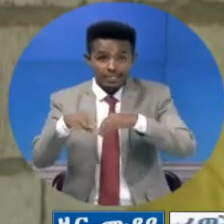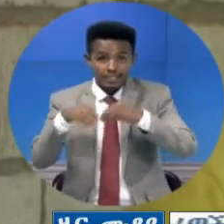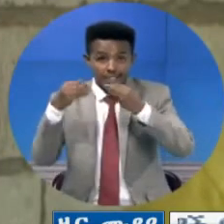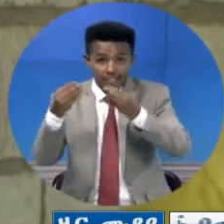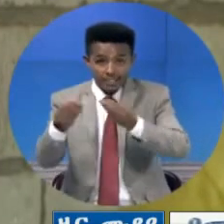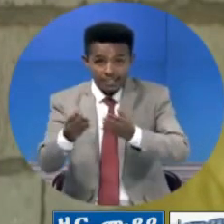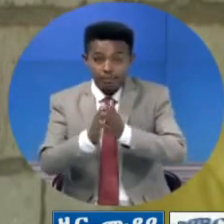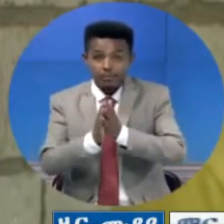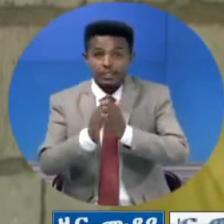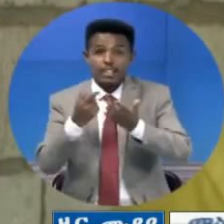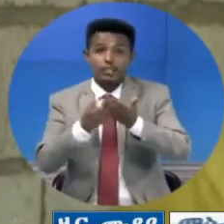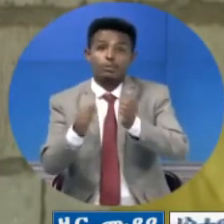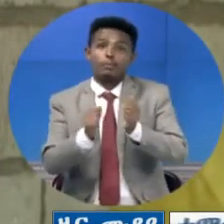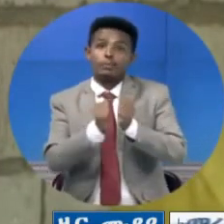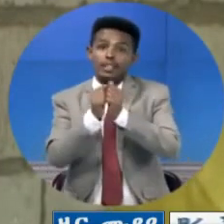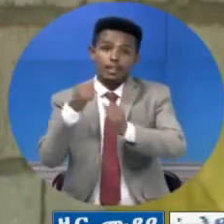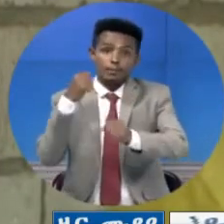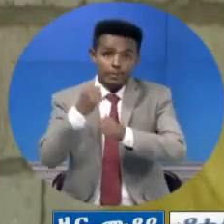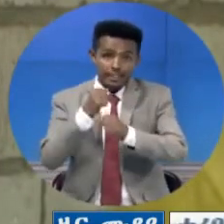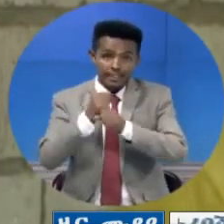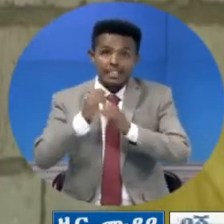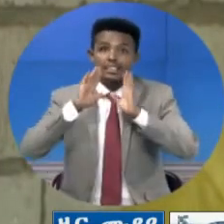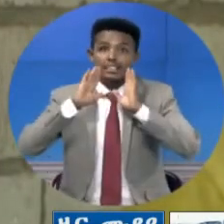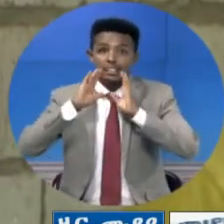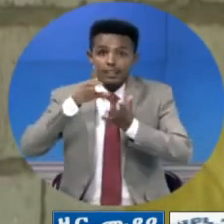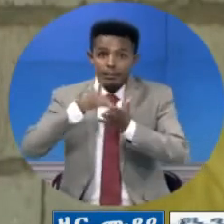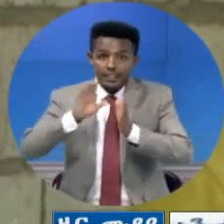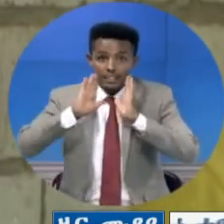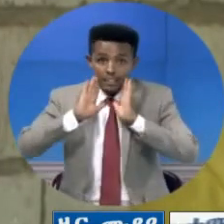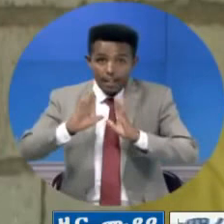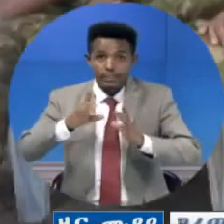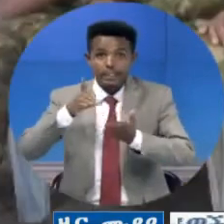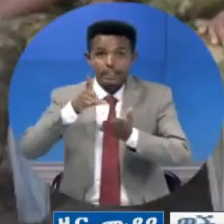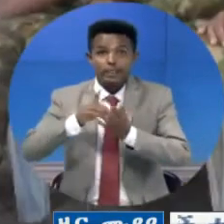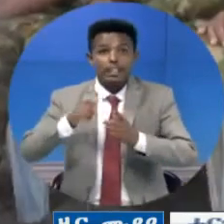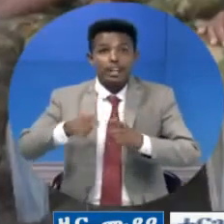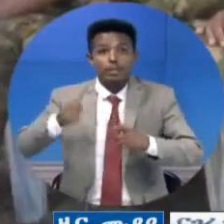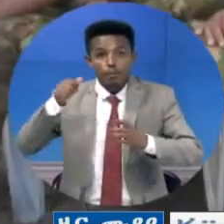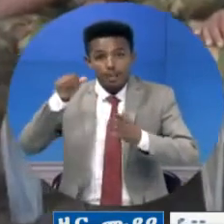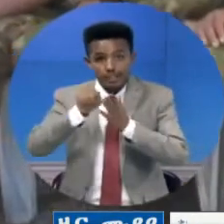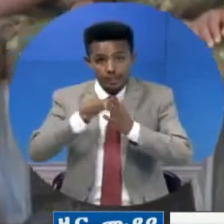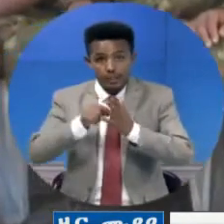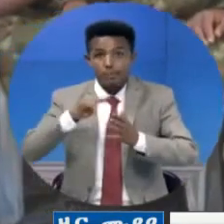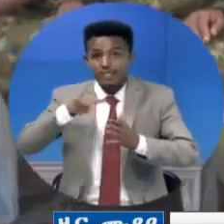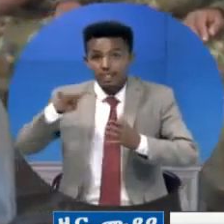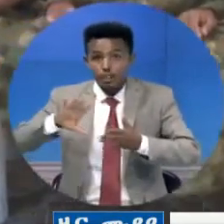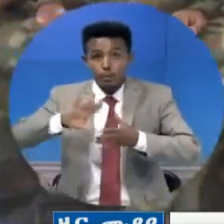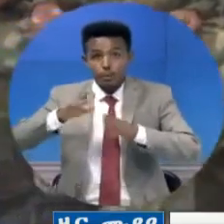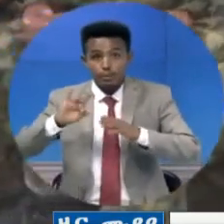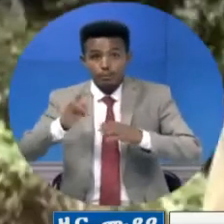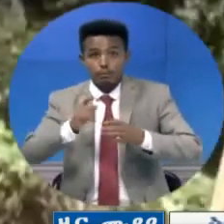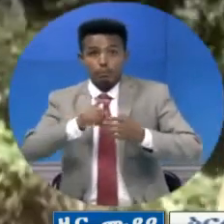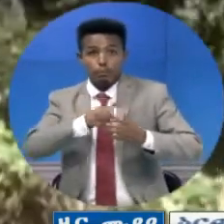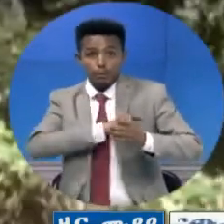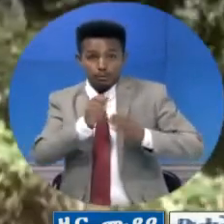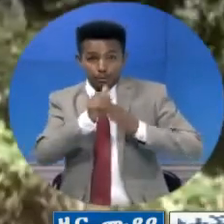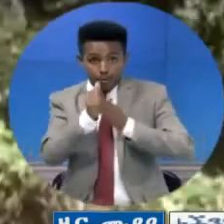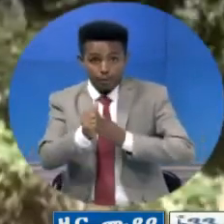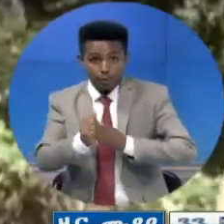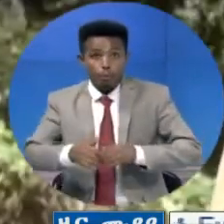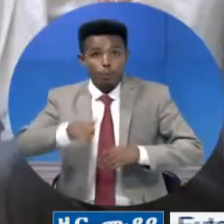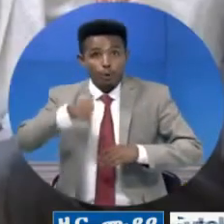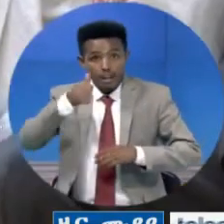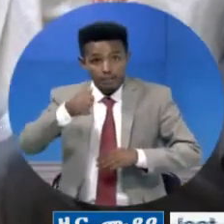በጋራ በመስራት ያው ከተማችንን የሰላም ከተማ ማድረግ ነው ትልቁ አጀንዳችን። የምስራቅ ጎጃም ዞን ፖሊስ መምሪያ ኃላፊ ዋና ኢንስፔክተር